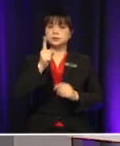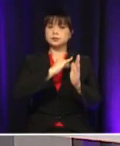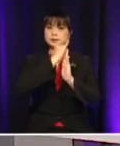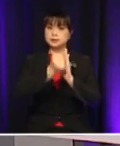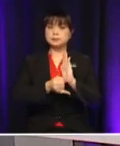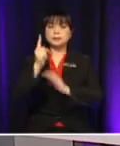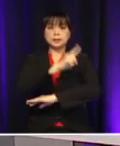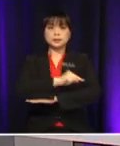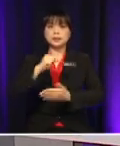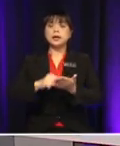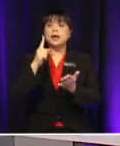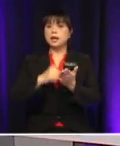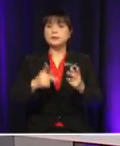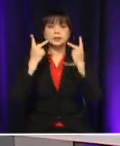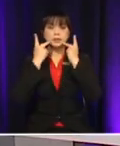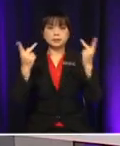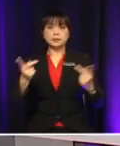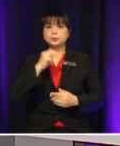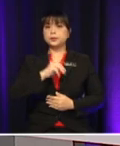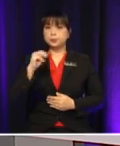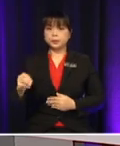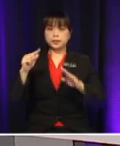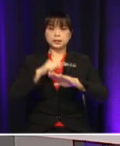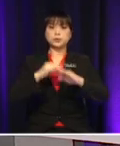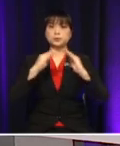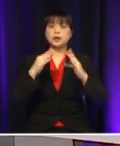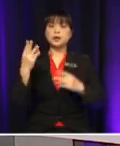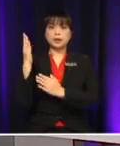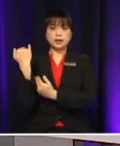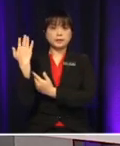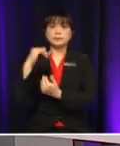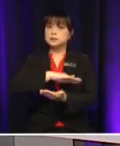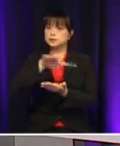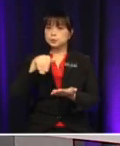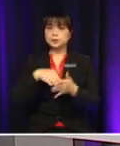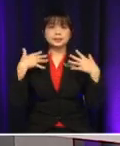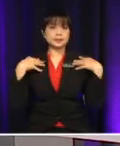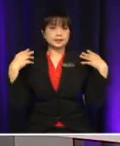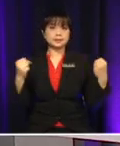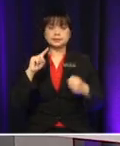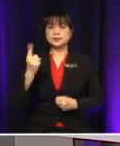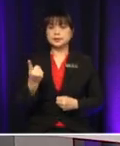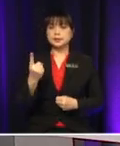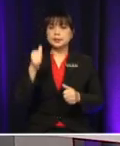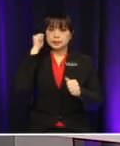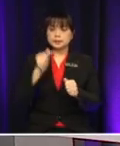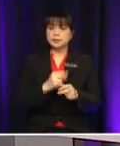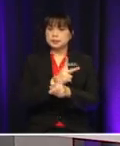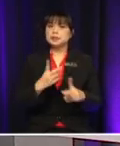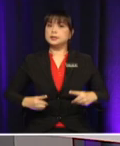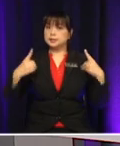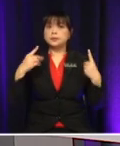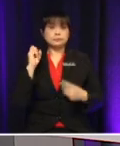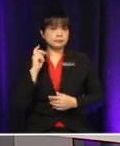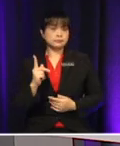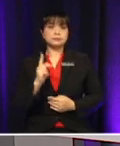Baiklah apa kabar murid-murid semua di rumah harapnya semua sehat-sehat saja dan ingat untuk senjase jaga diri Anda Ya baik hari